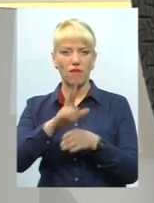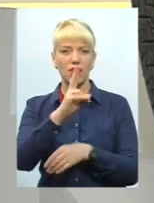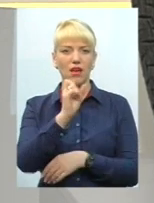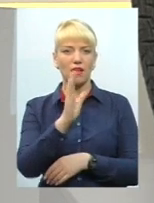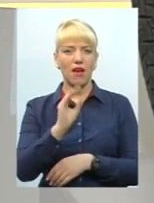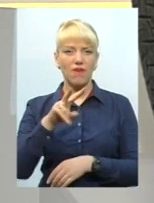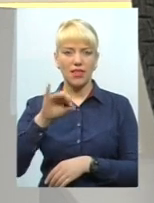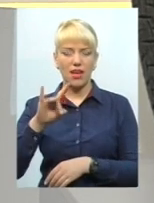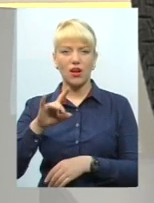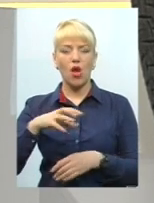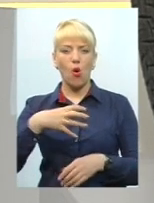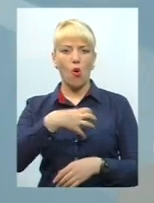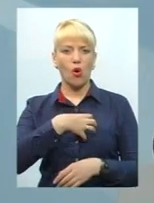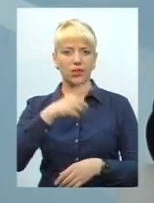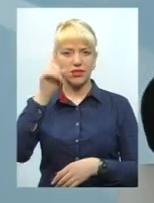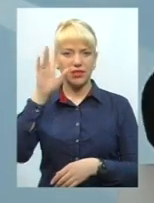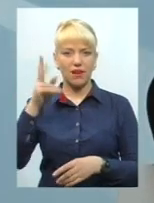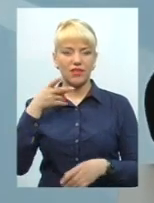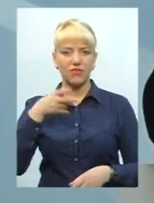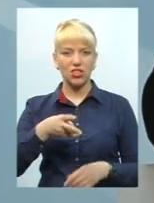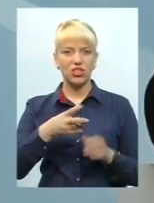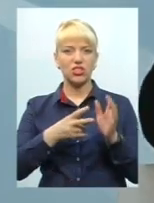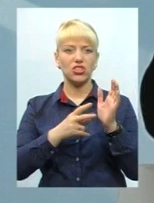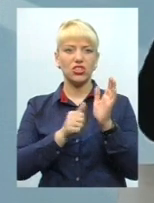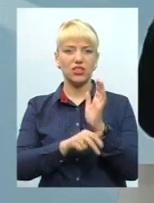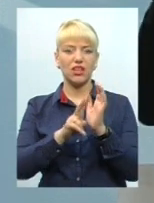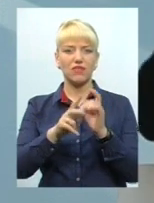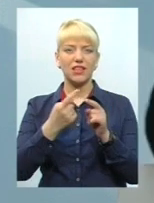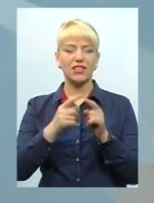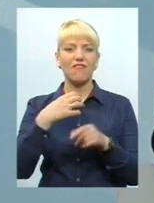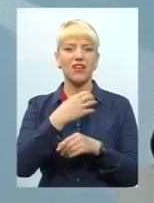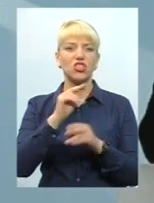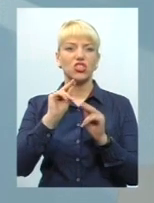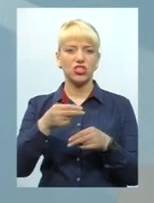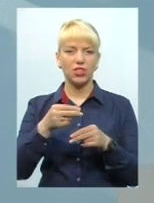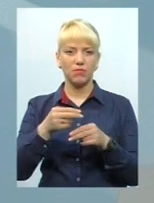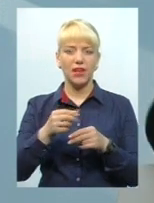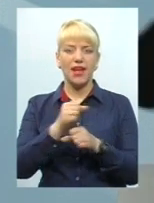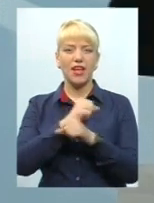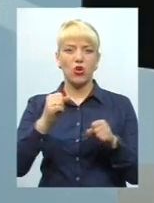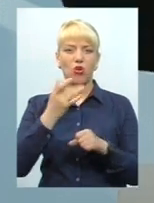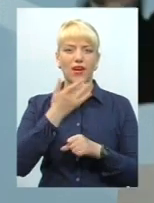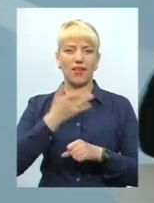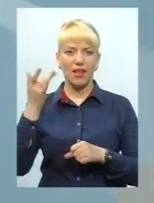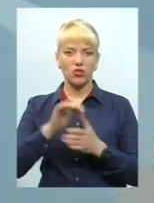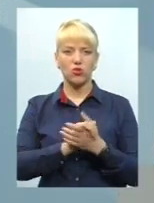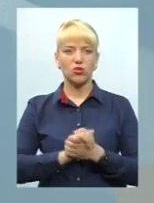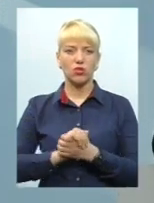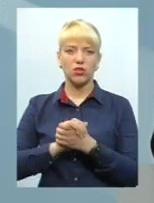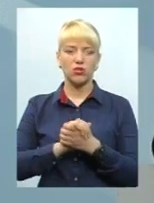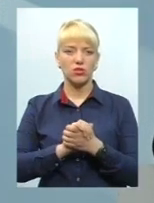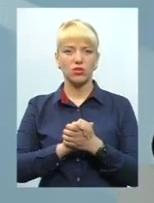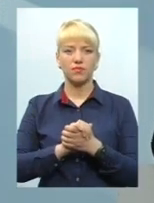Слави. 2072 – це ще важливіша нагорода, ніж Герой Радянського Союзу, повний кавалер.